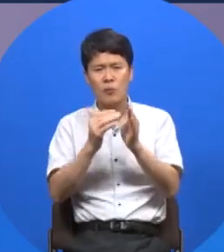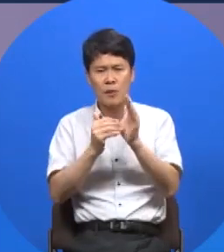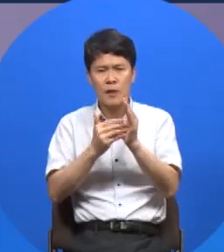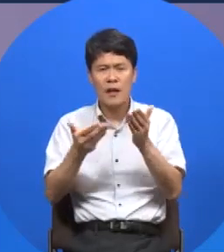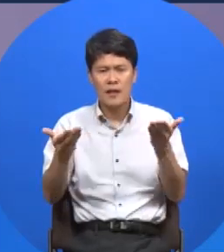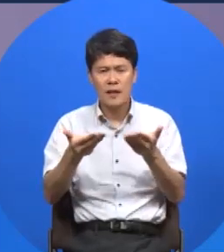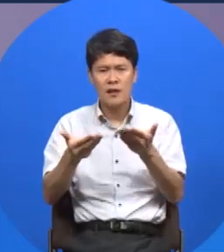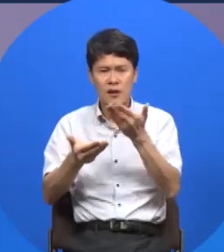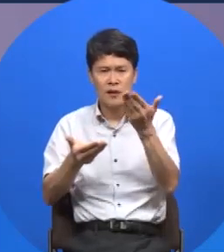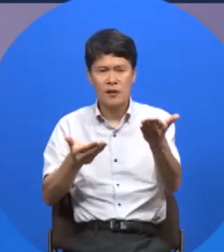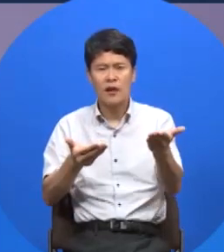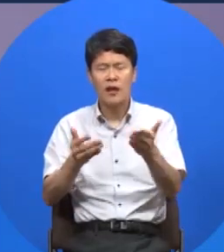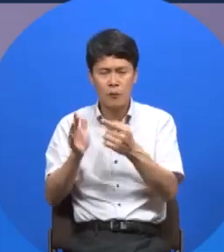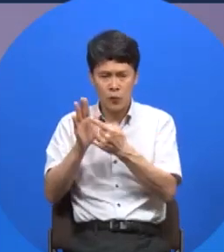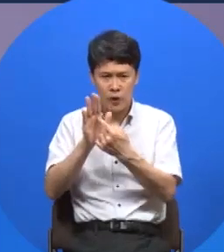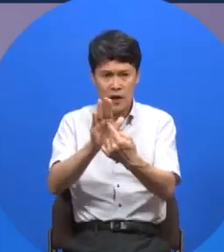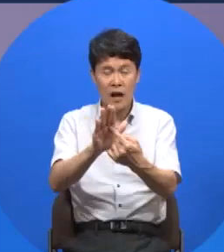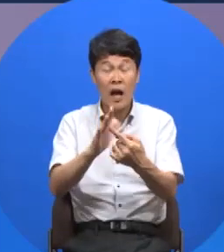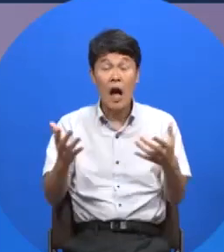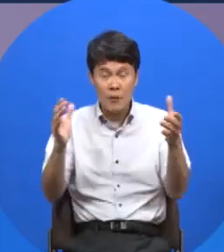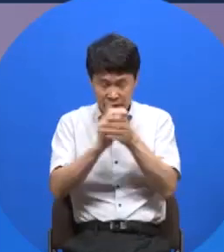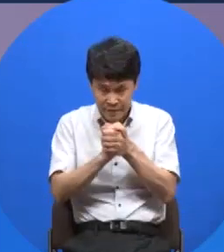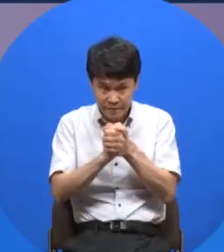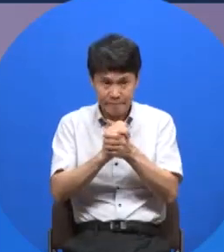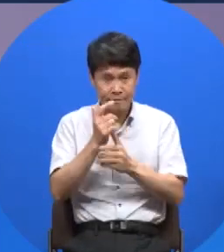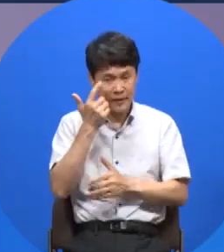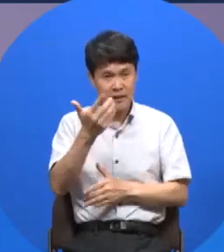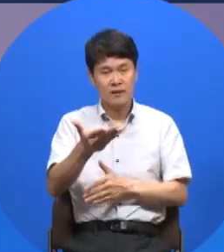크고 비밀한 일을 네게 보이리라. 아멘이십니까?